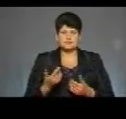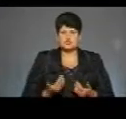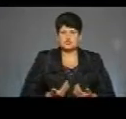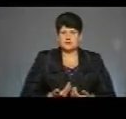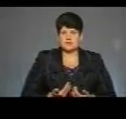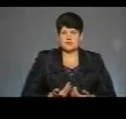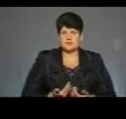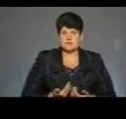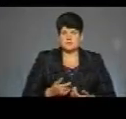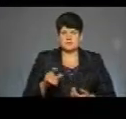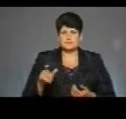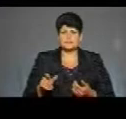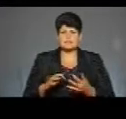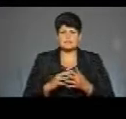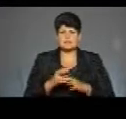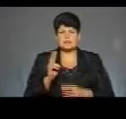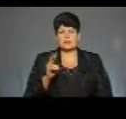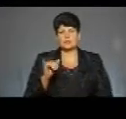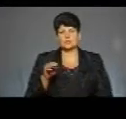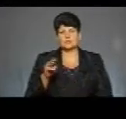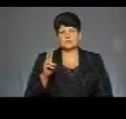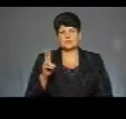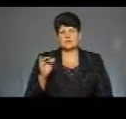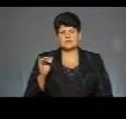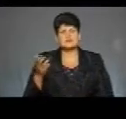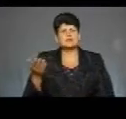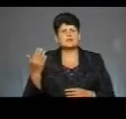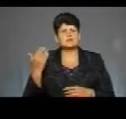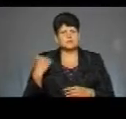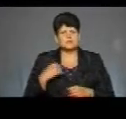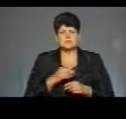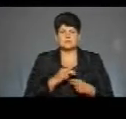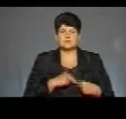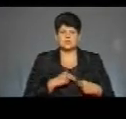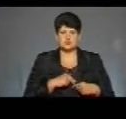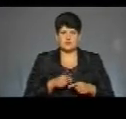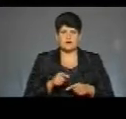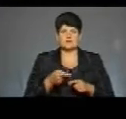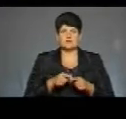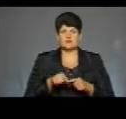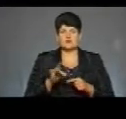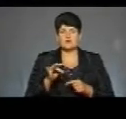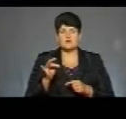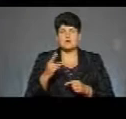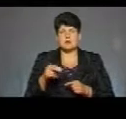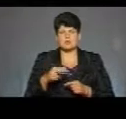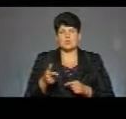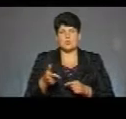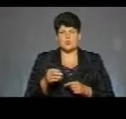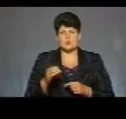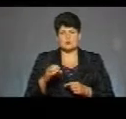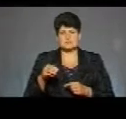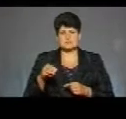жителями села Кутківці, які колись працювали в даному радгоспі,